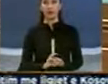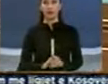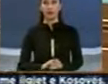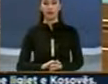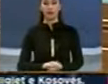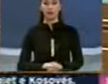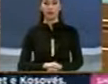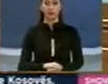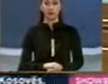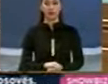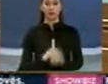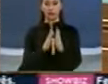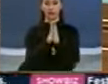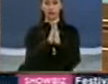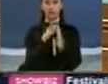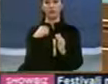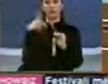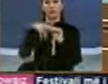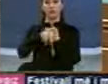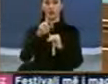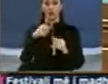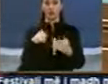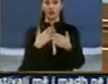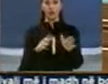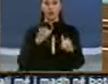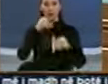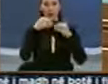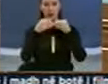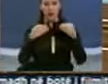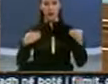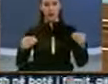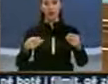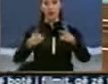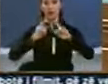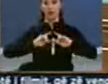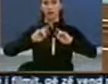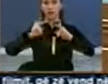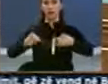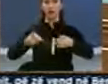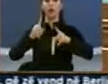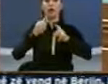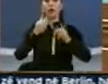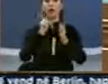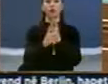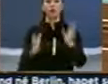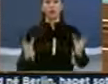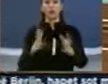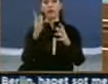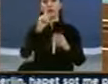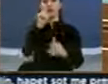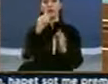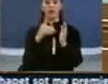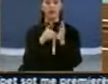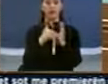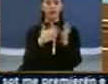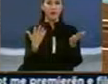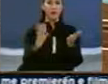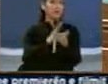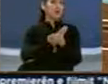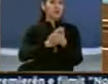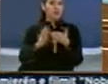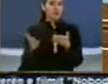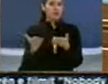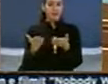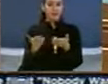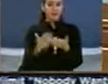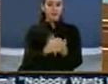ndërpre, më lejonit të mendimin tim dhe të grupit, dhe nuk i nevoj mi dhonë zjarë për kësaj pune, se ka të ke,